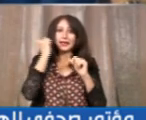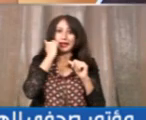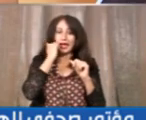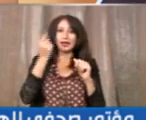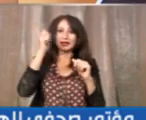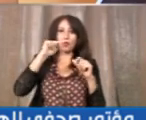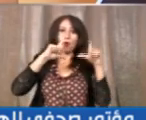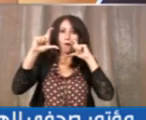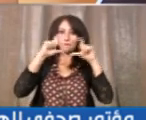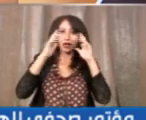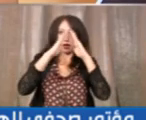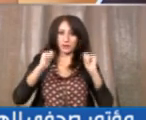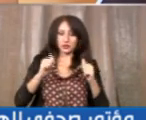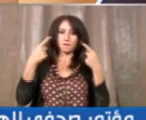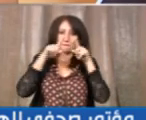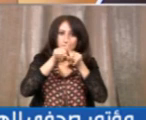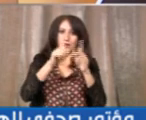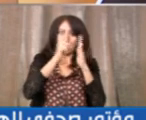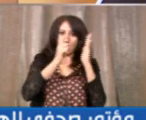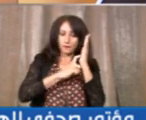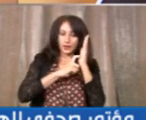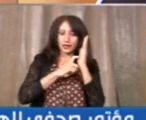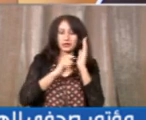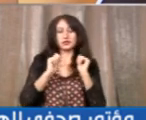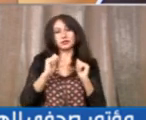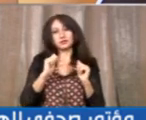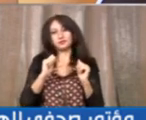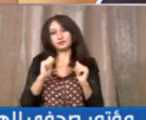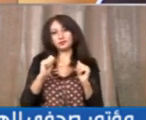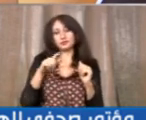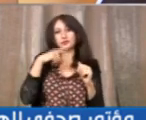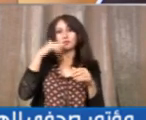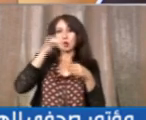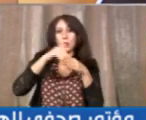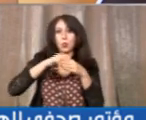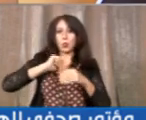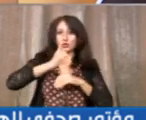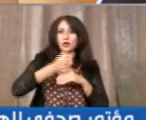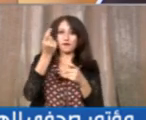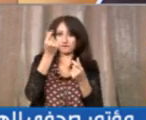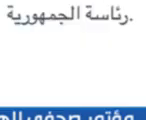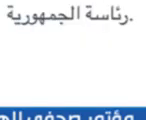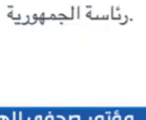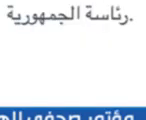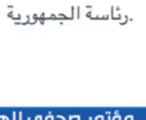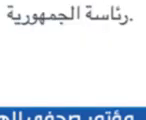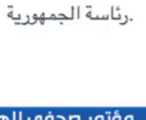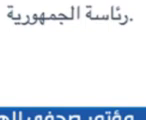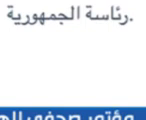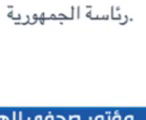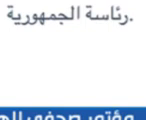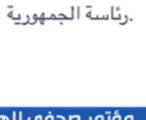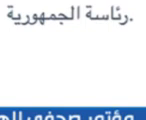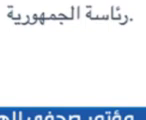محددين وفقا للقانون يجب تحديد البنوك للمرشحين ايداع حساباتهم الخاصه بالحمله